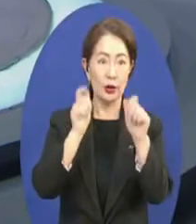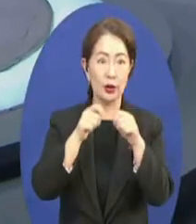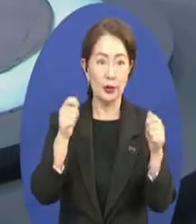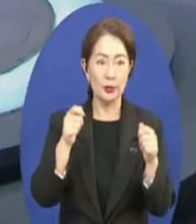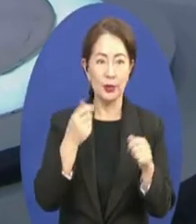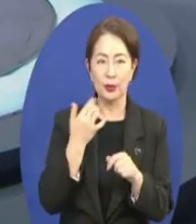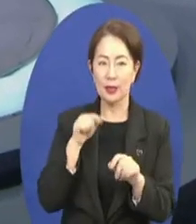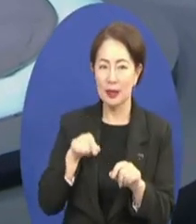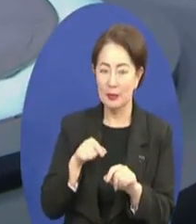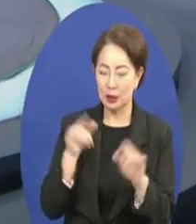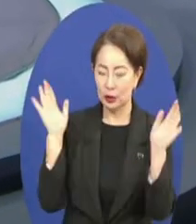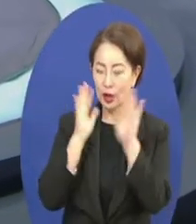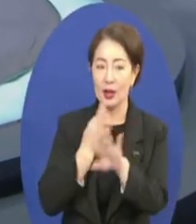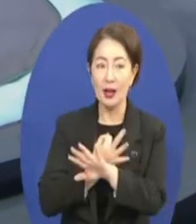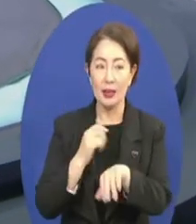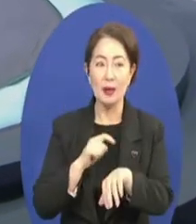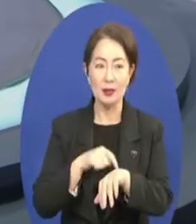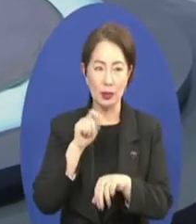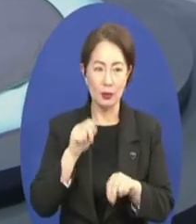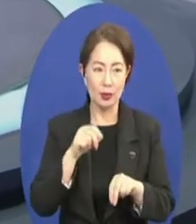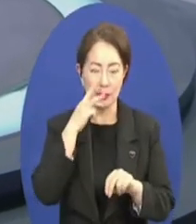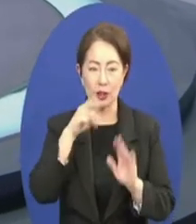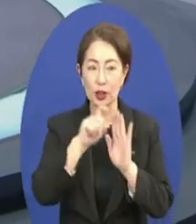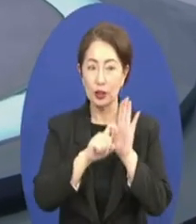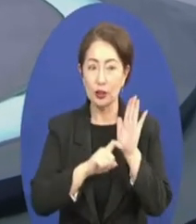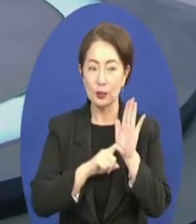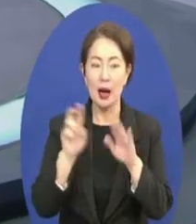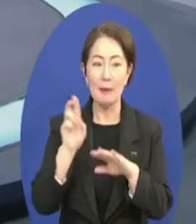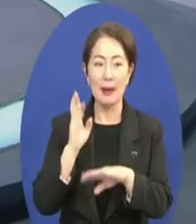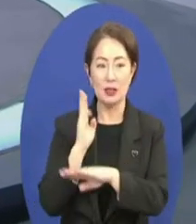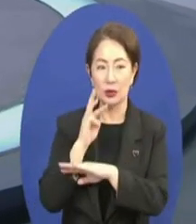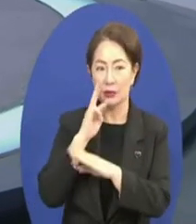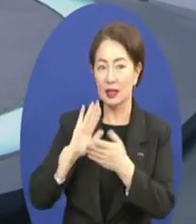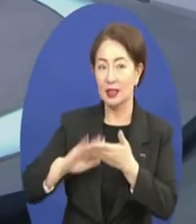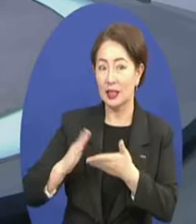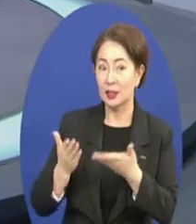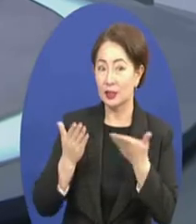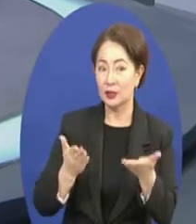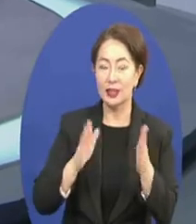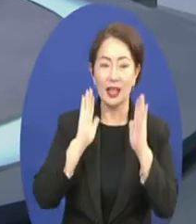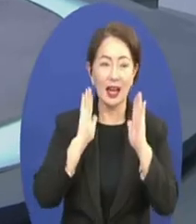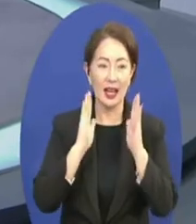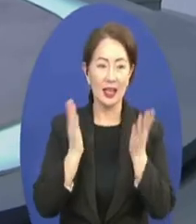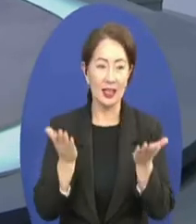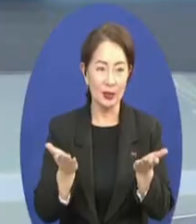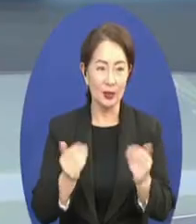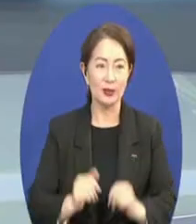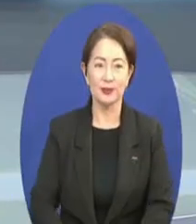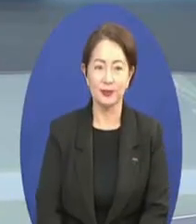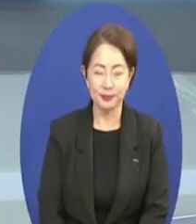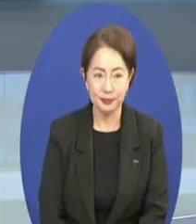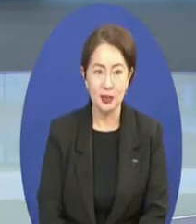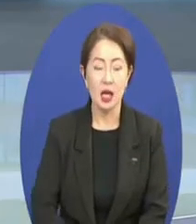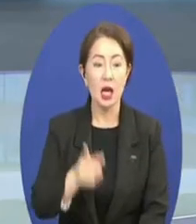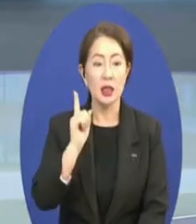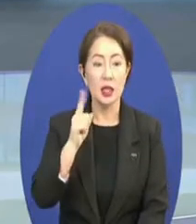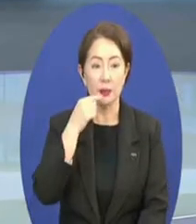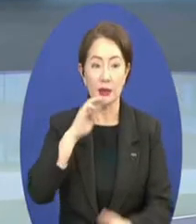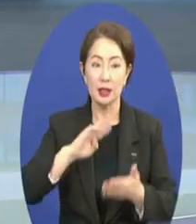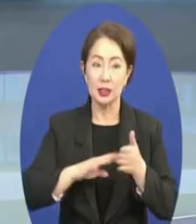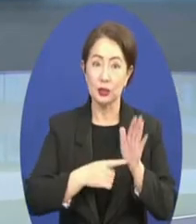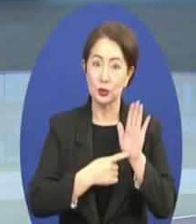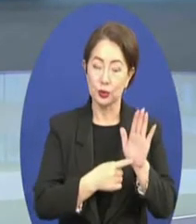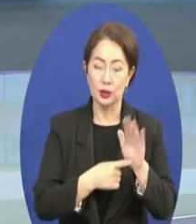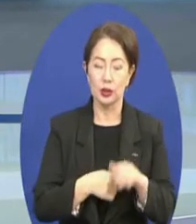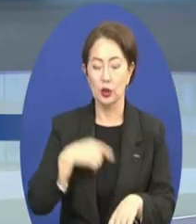Өнөөдөр үзэгчтэй Улаанбаатар 20 цаг болсон байна. Бид та бүхэндээ цагийн үр дүндээл хэлбэрийн баасан гарагийн дугаар хүргэж гэж байна. Анхаарал хандуулно. Эхний мэдээг